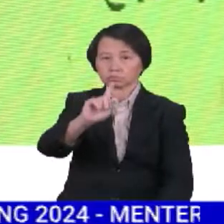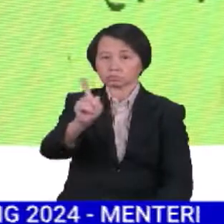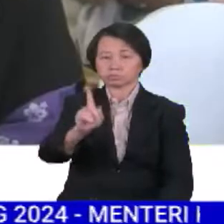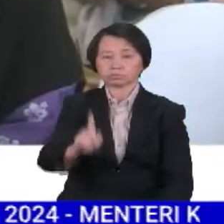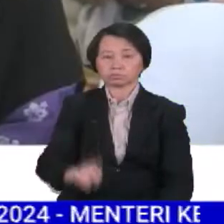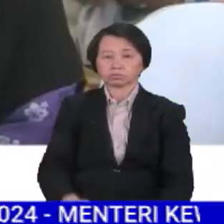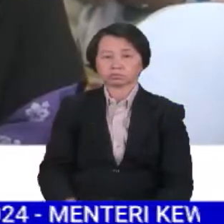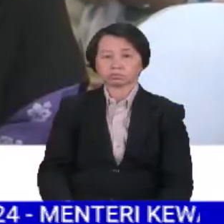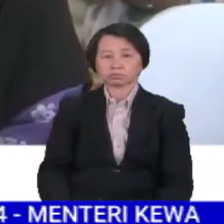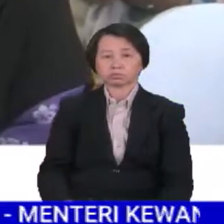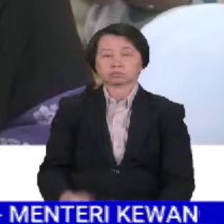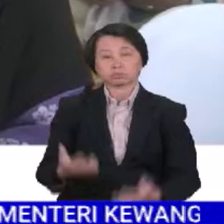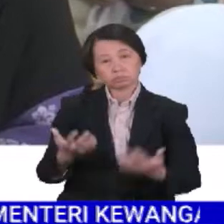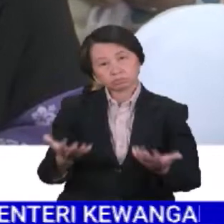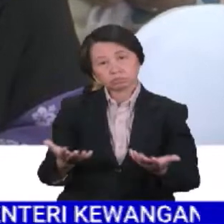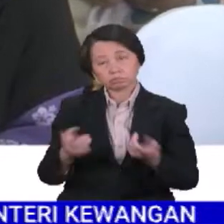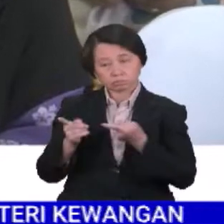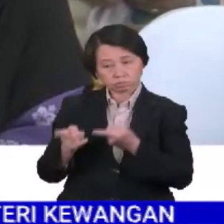Dalam hal ini,